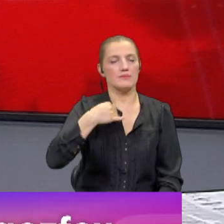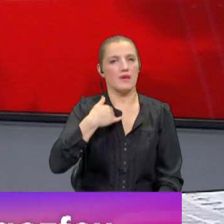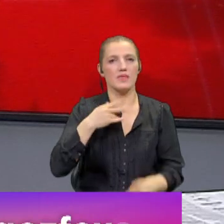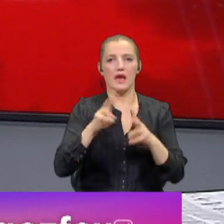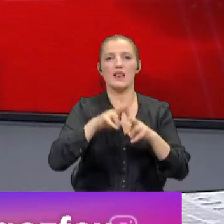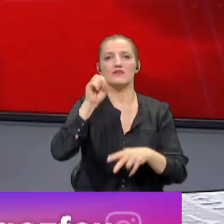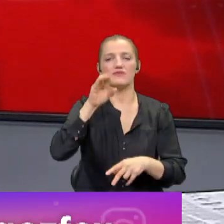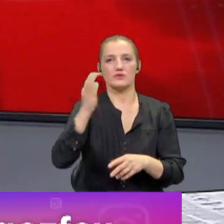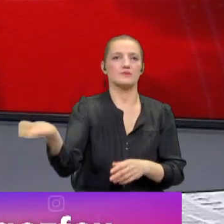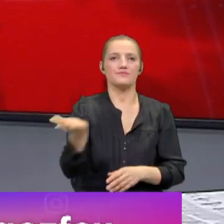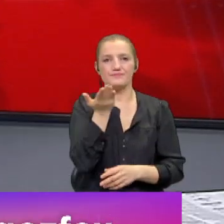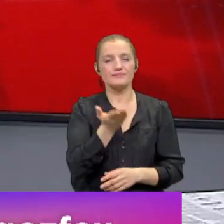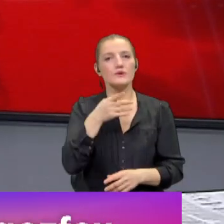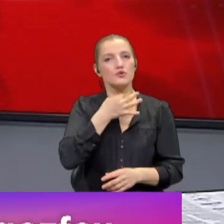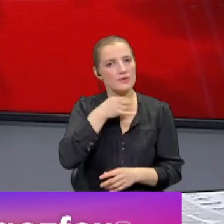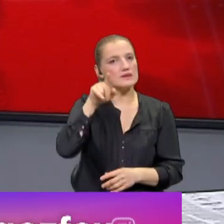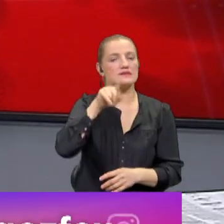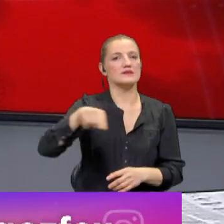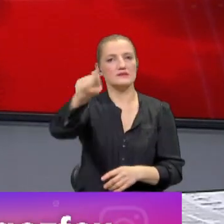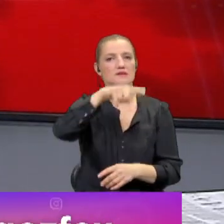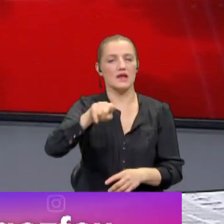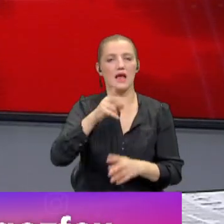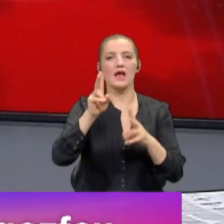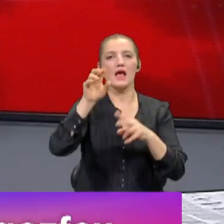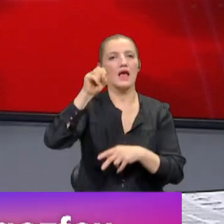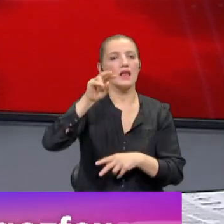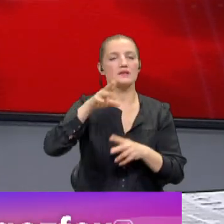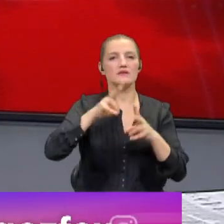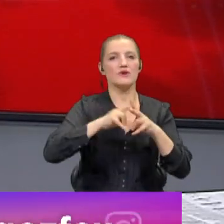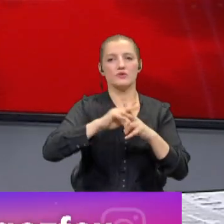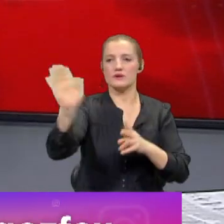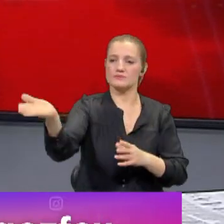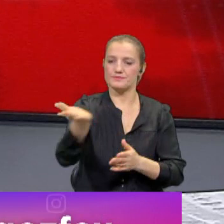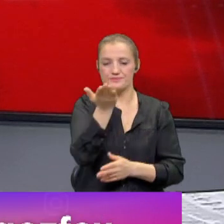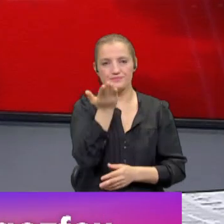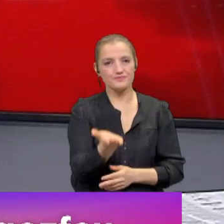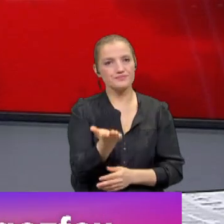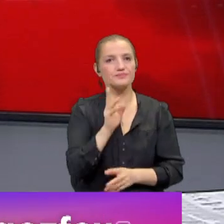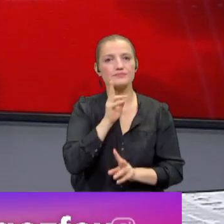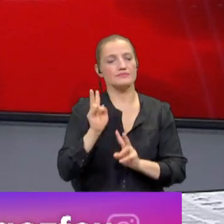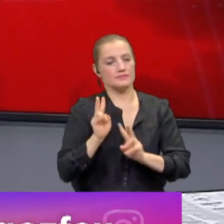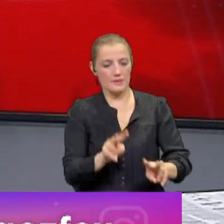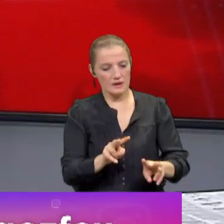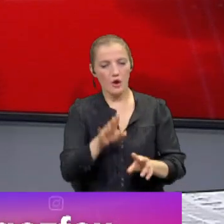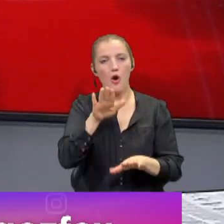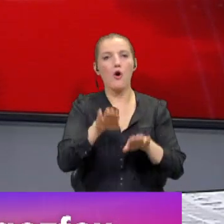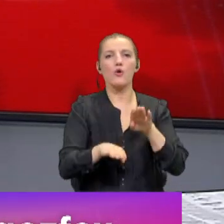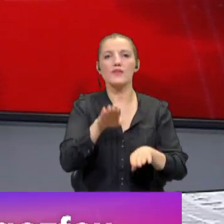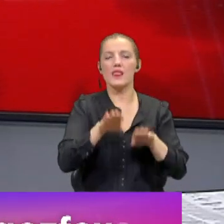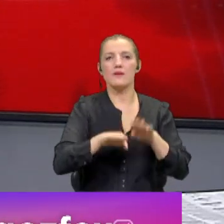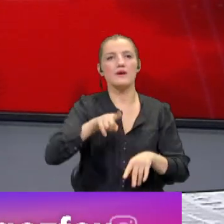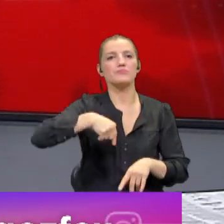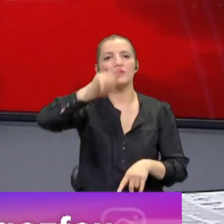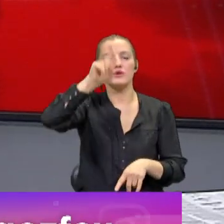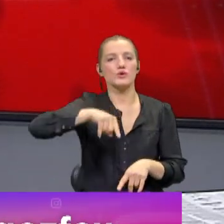faturasını getirdim lütfen sizde elektrik faturalarınızı alın koyun önünüze ve ortalama günlük